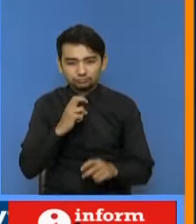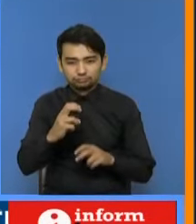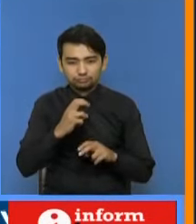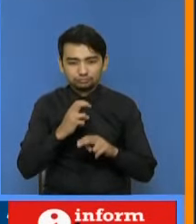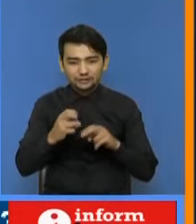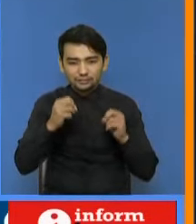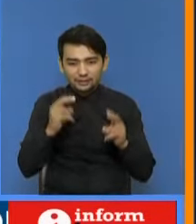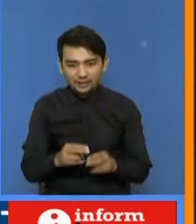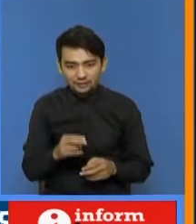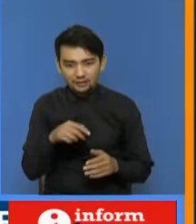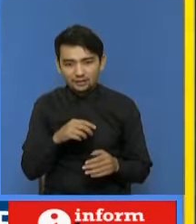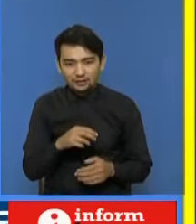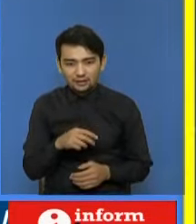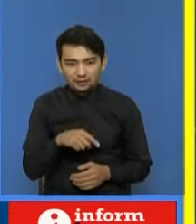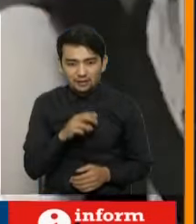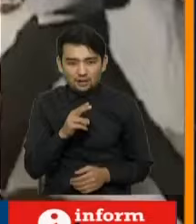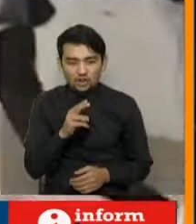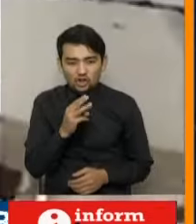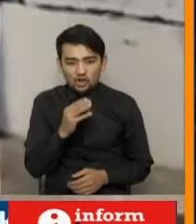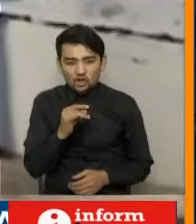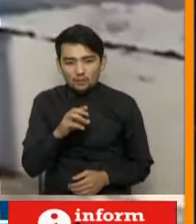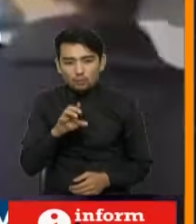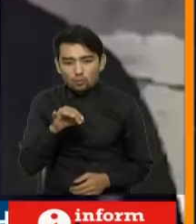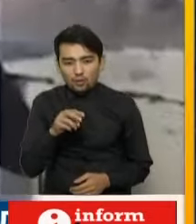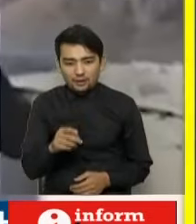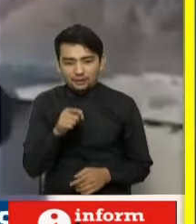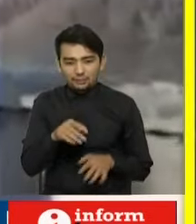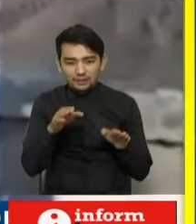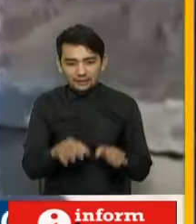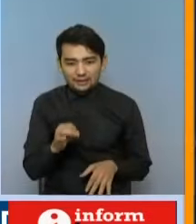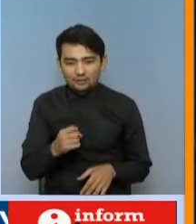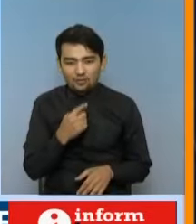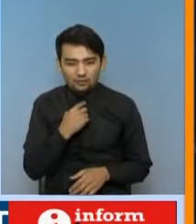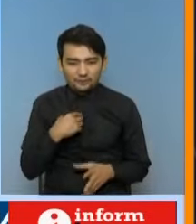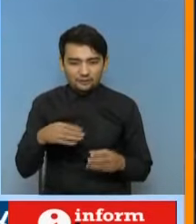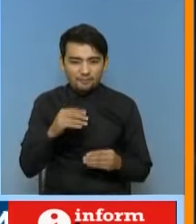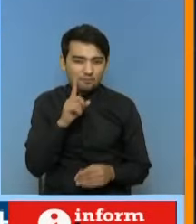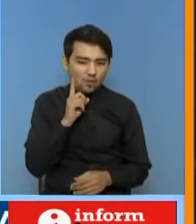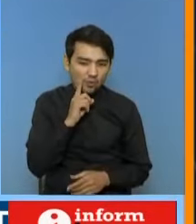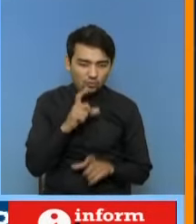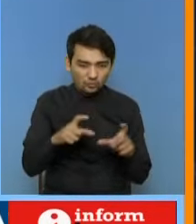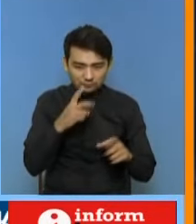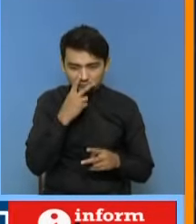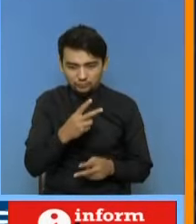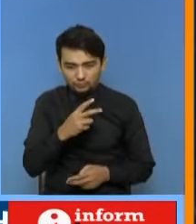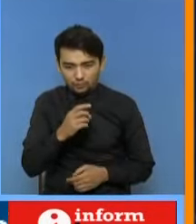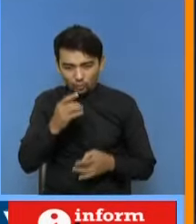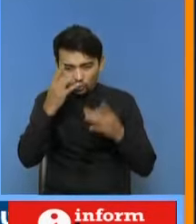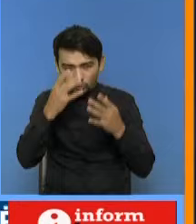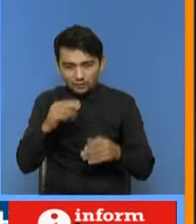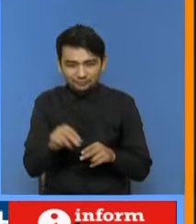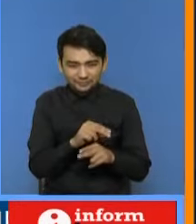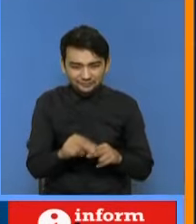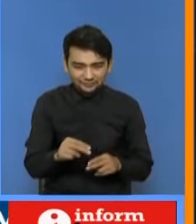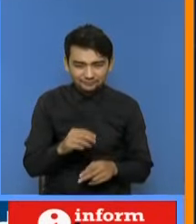дороге горнолыжного курорта Шимбулак. Все в один голос утверждают, что молодые люди показали крайне низкий уровень культуры и